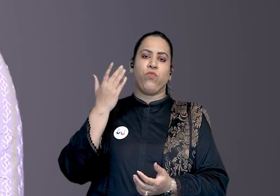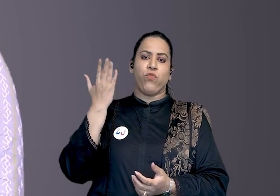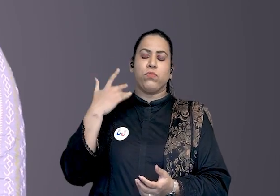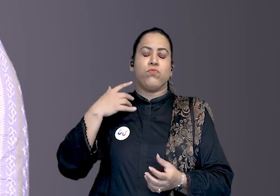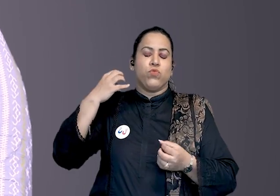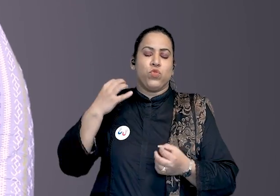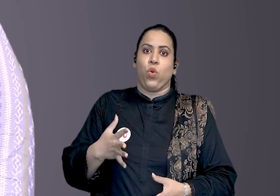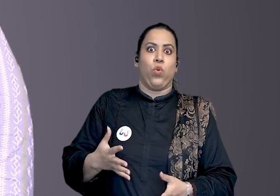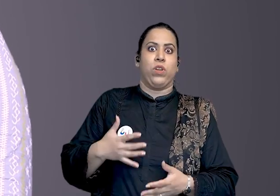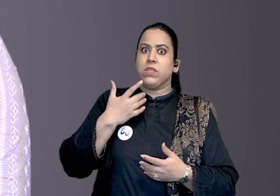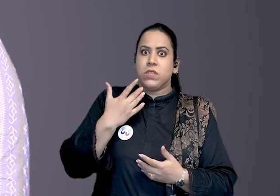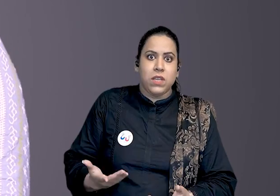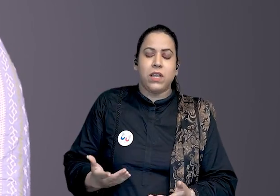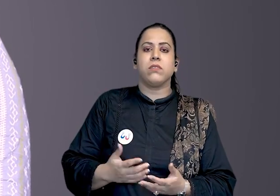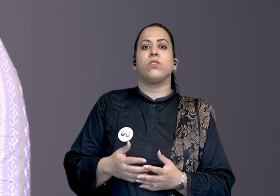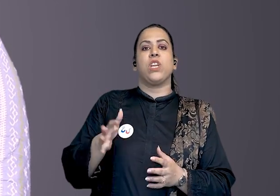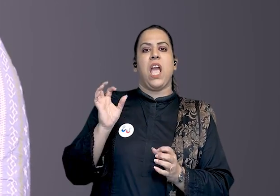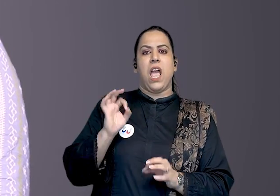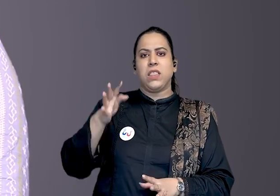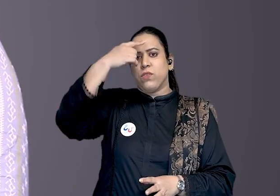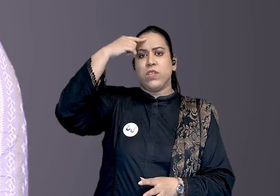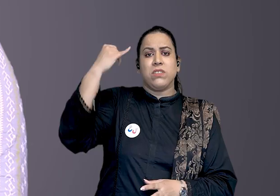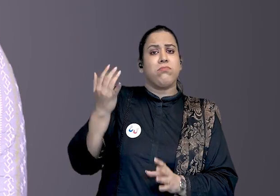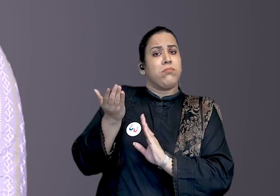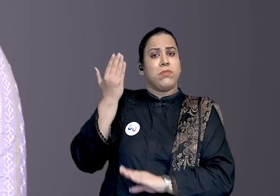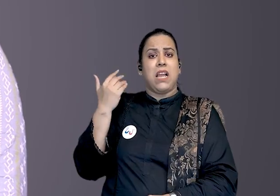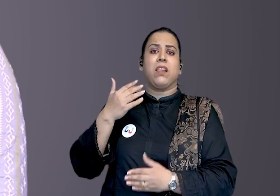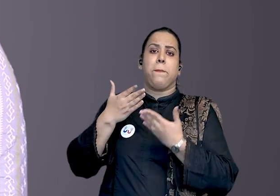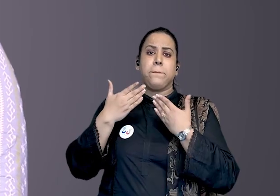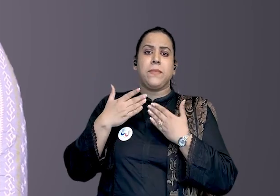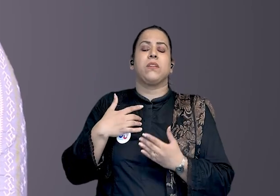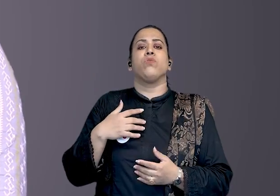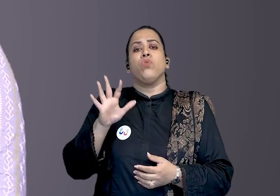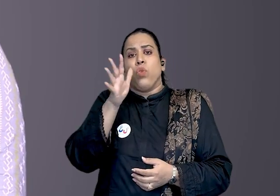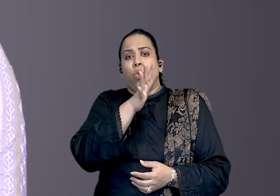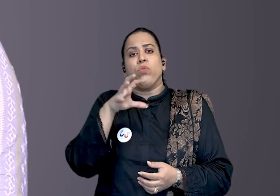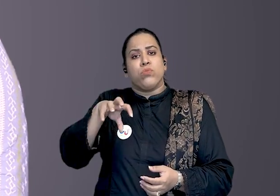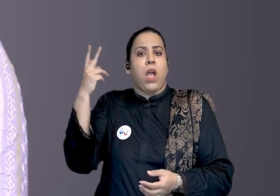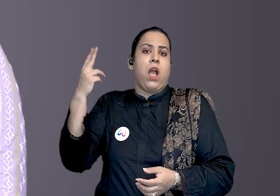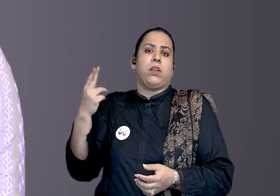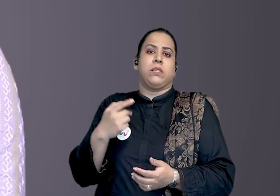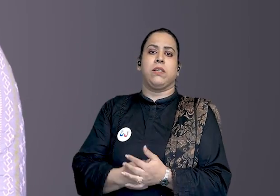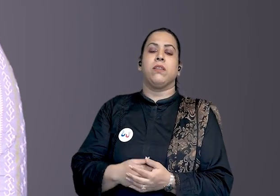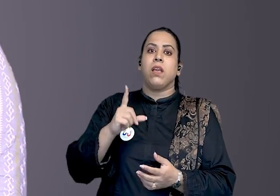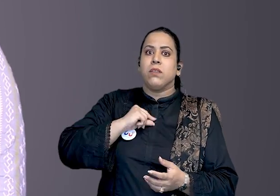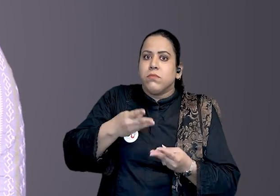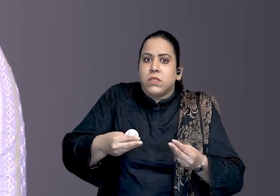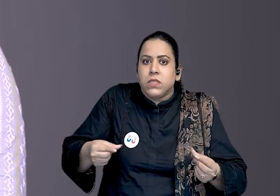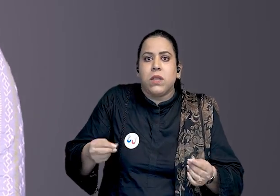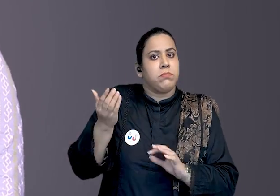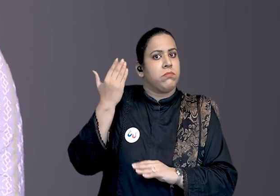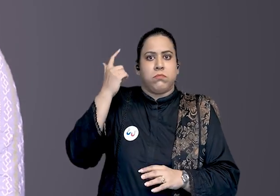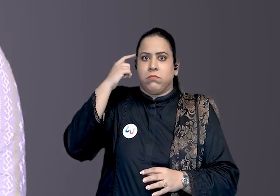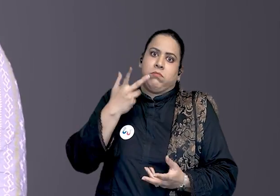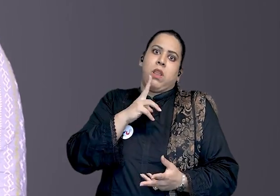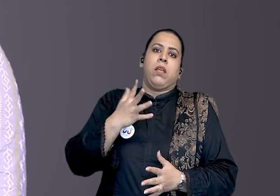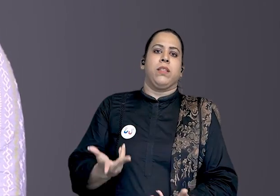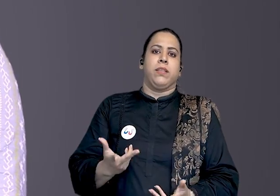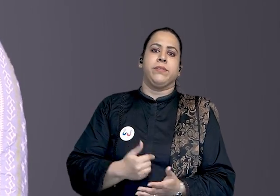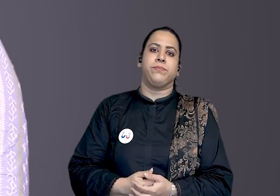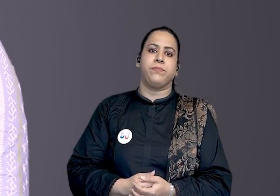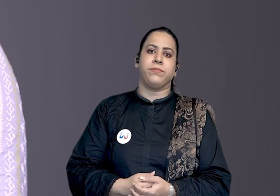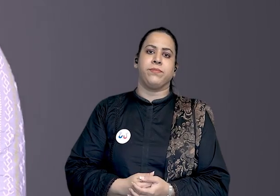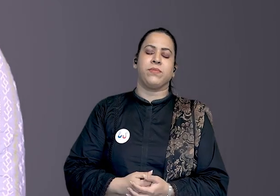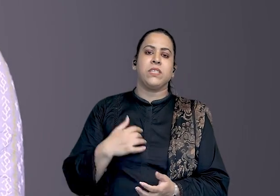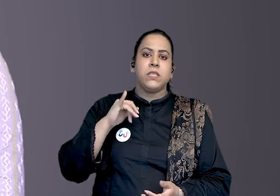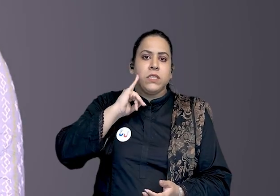शुरू किया. आई वॉज सो फैसिनेटेड विद इट, क्योंकि अनफॉर्चुनेटली इससे पहले मैंने जितना पढ़ा था वो सब यूरोपियन आर्ट था, तो अपनी